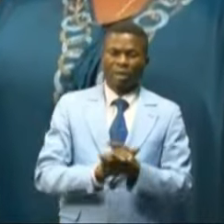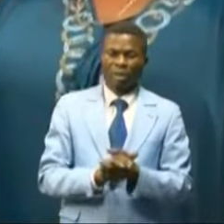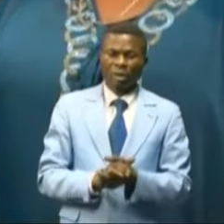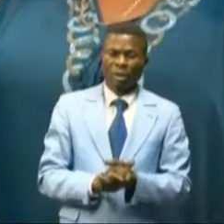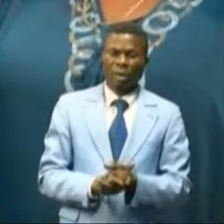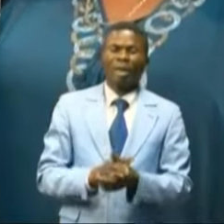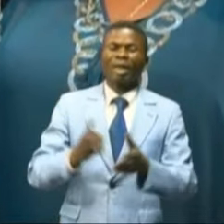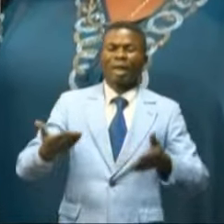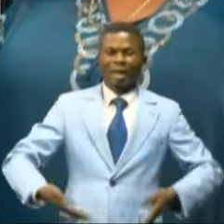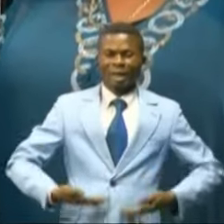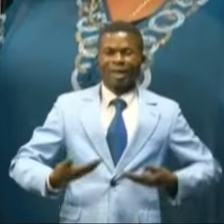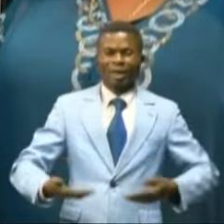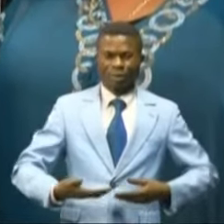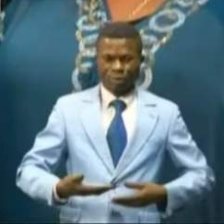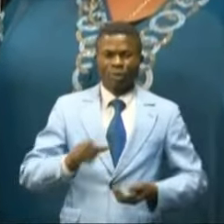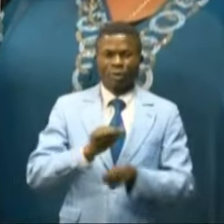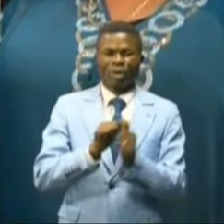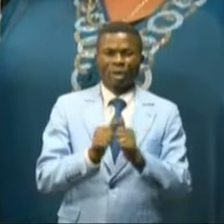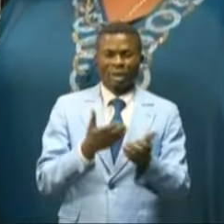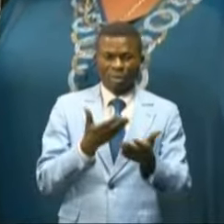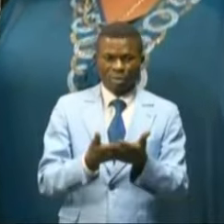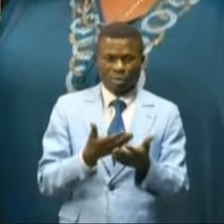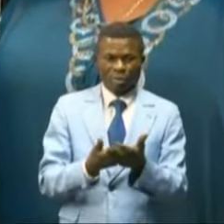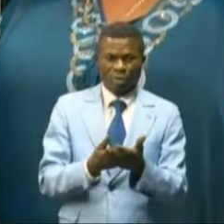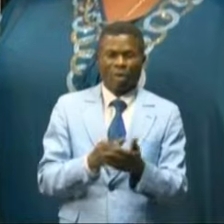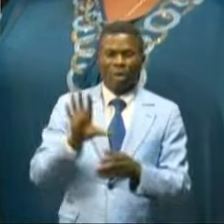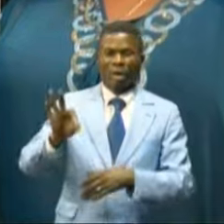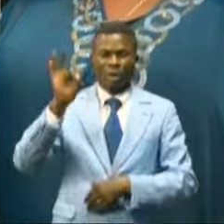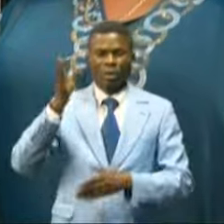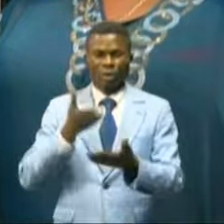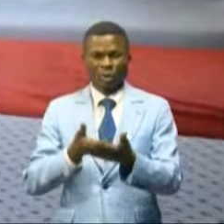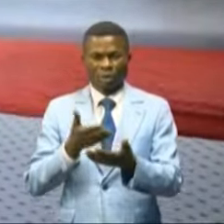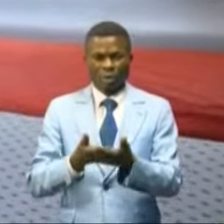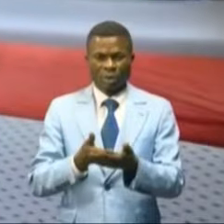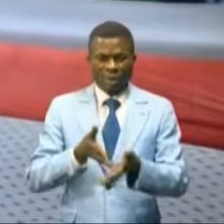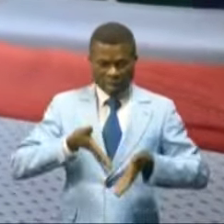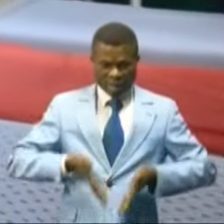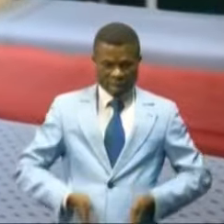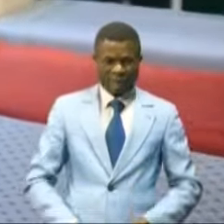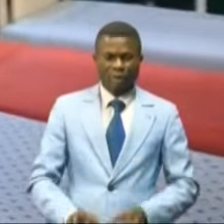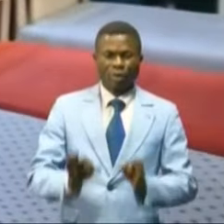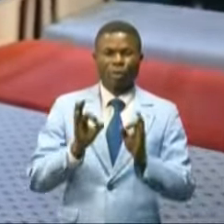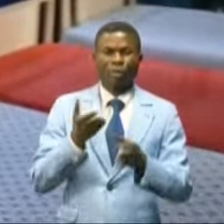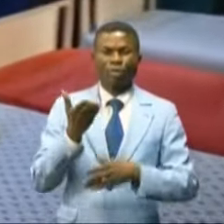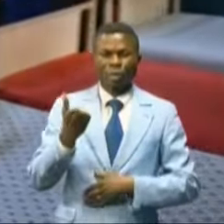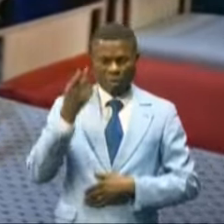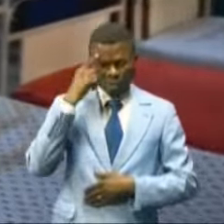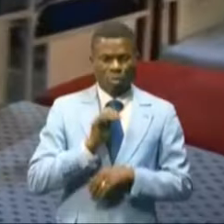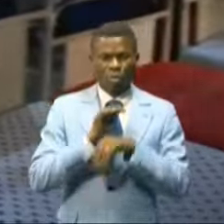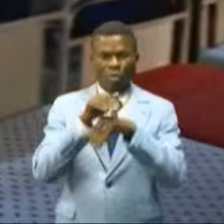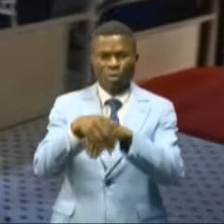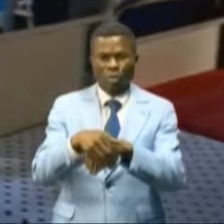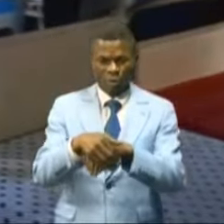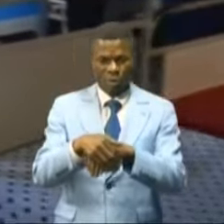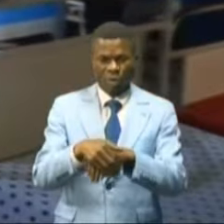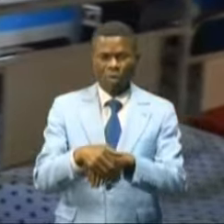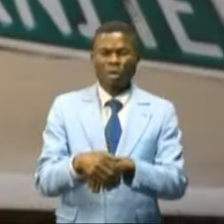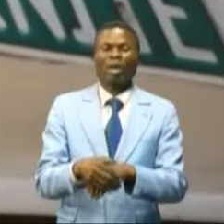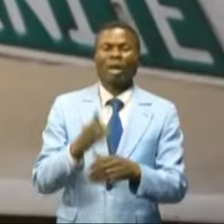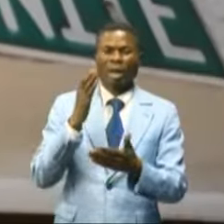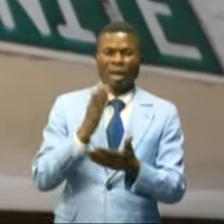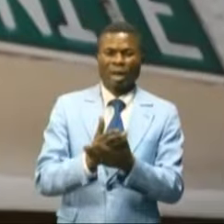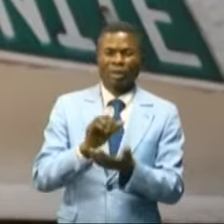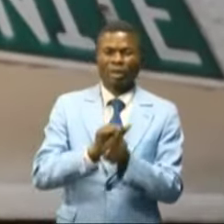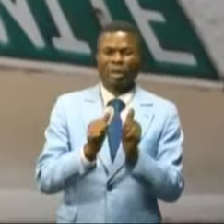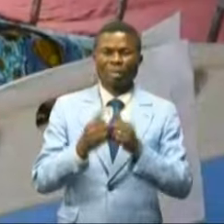s'est réjoui en ce que le centre hospitalier Émeraude est l'un des centres ciblés pour contribuer à l'amélioration de l'état